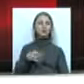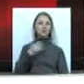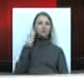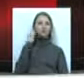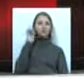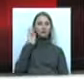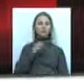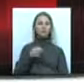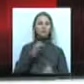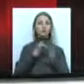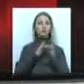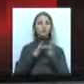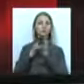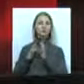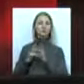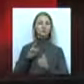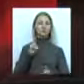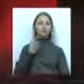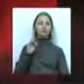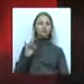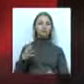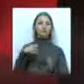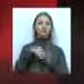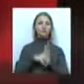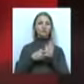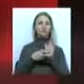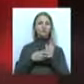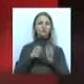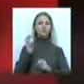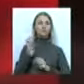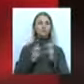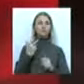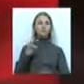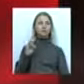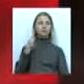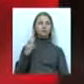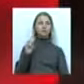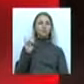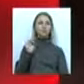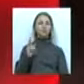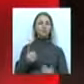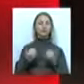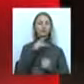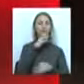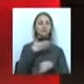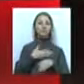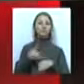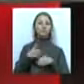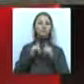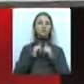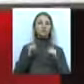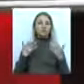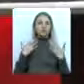осы саладағы кәсіпорын үш ұлттық парк кіреді. Қазіргі таңда өңірде Шучье-Бурабай курорттық аймағын дамытуға қатысты жоба кезең-кезеңімен жүзеге асып